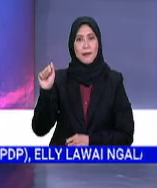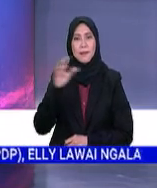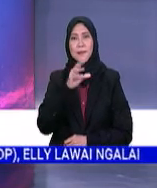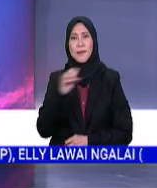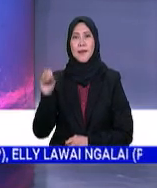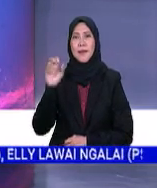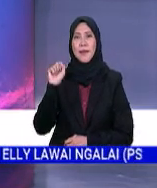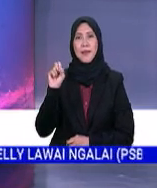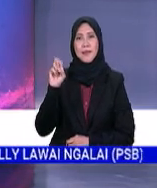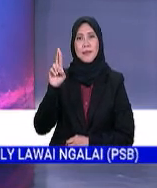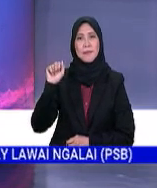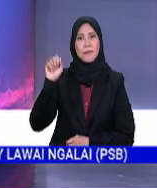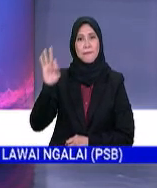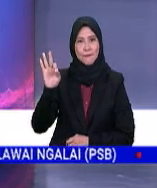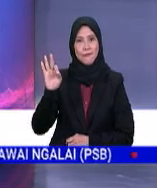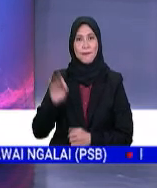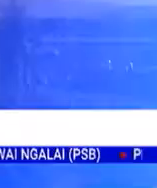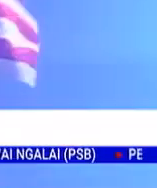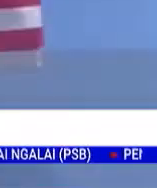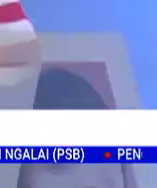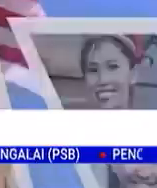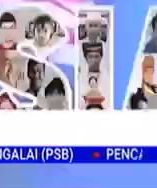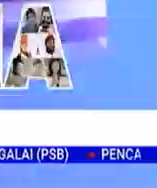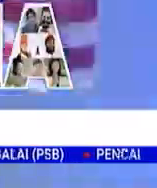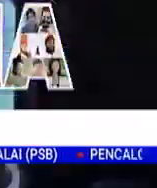Muhammad Ashraf Ishak.